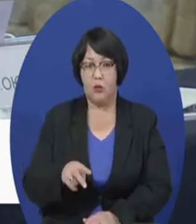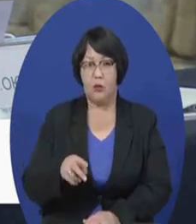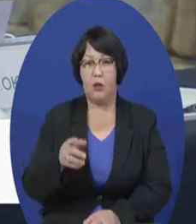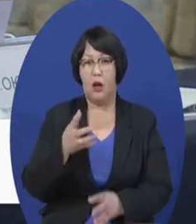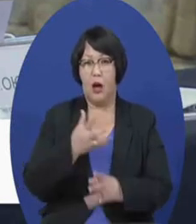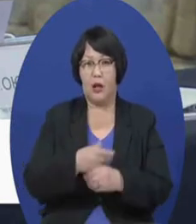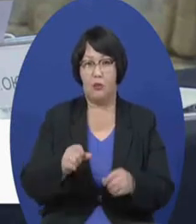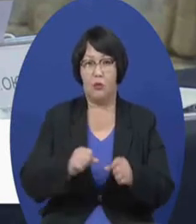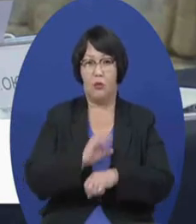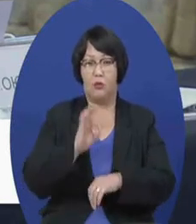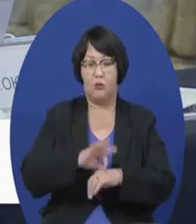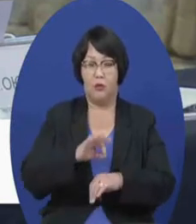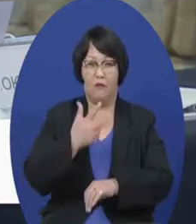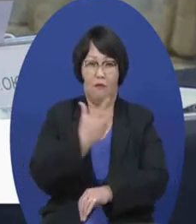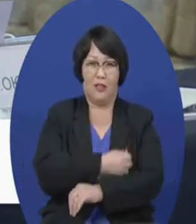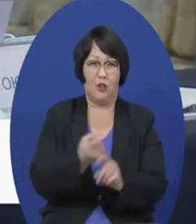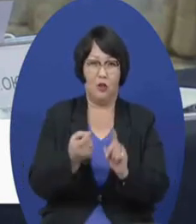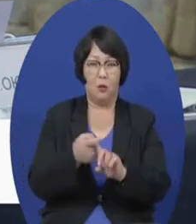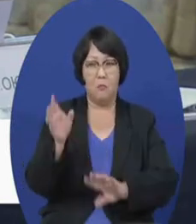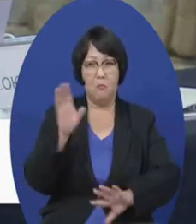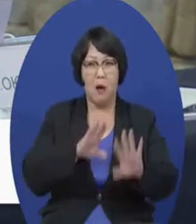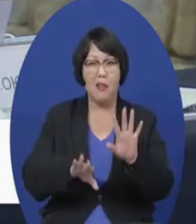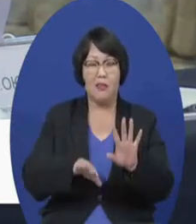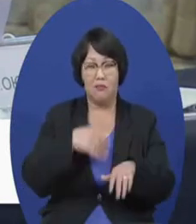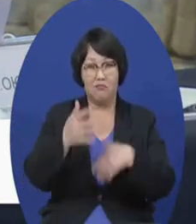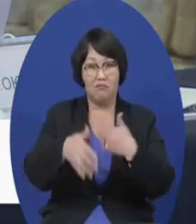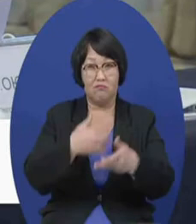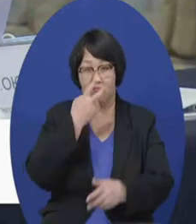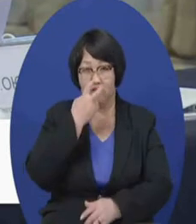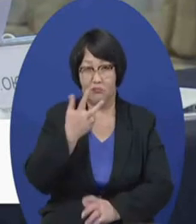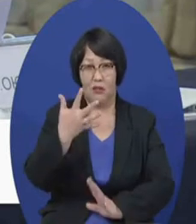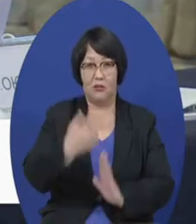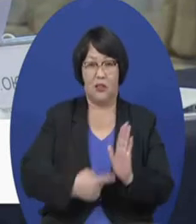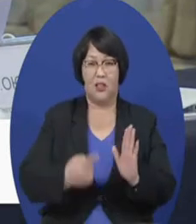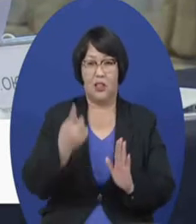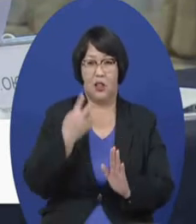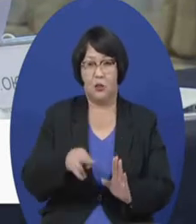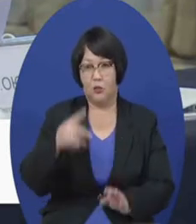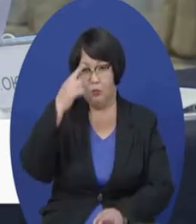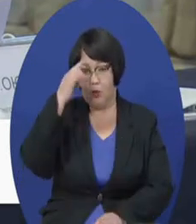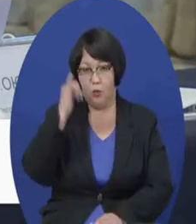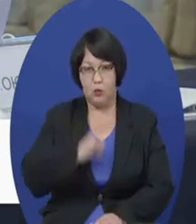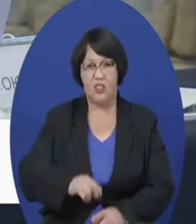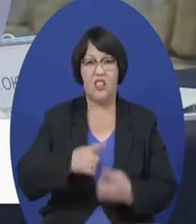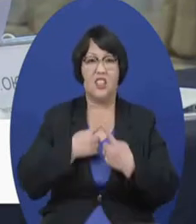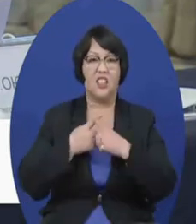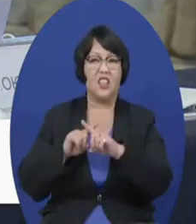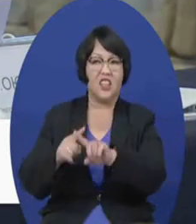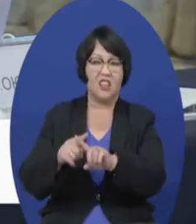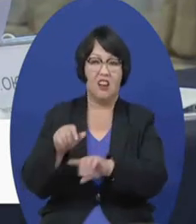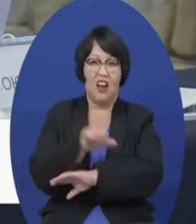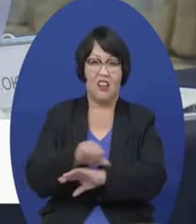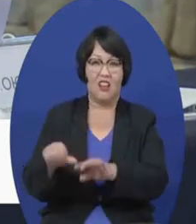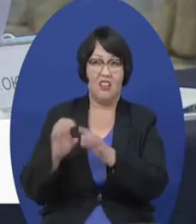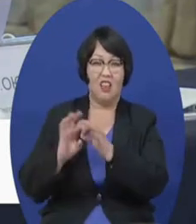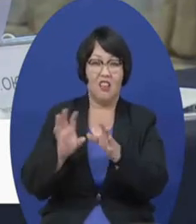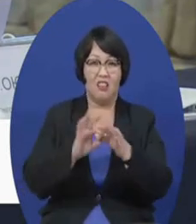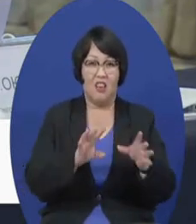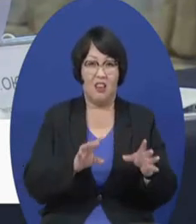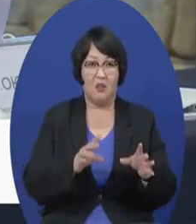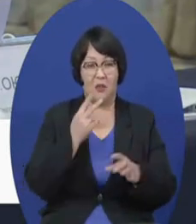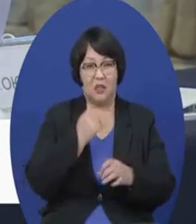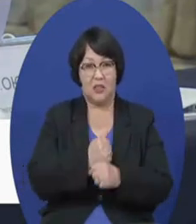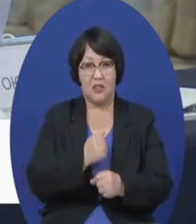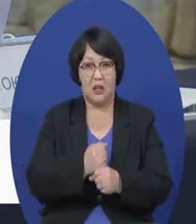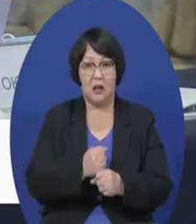төлөө вакцинжуулалттай холбоотой энэ нөхцөл байдлыг харгалзан үзээд 5 сарын 1-ээс Монгол улс одоо хилээ нээх асуудлыг одоо